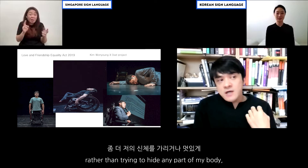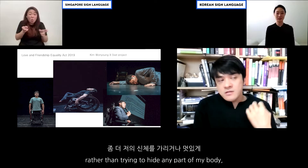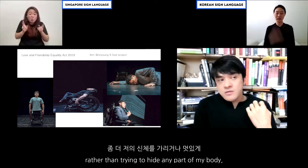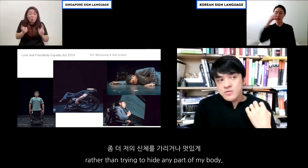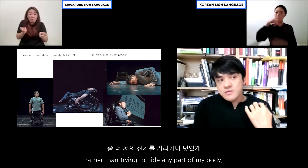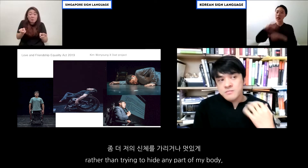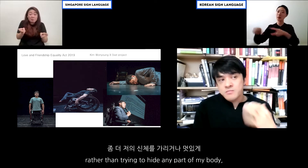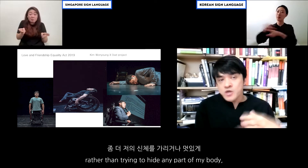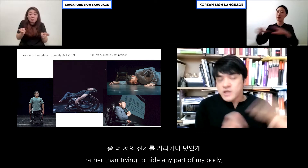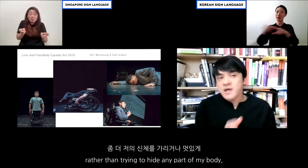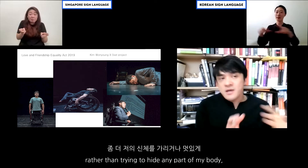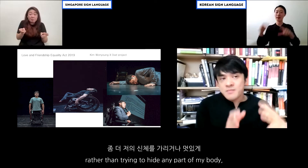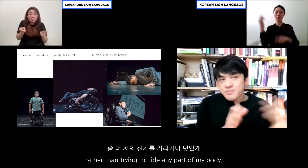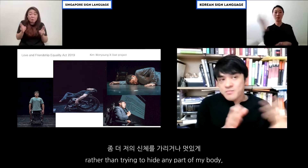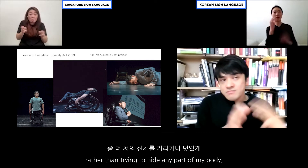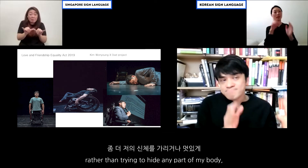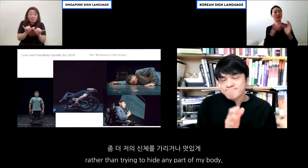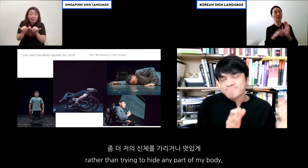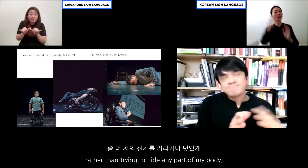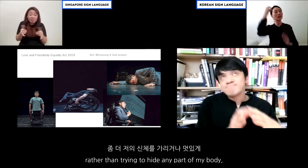가리거나 혹은 멋있게